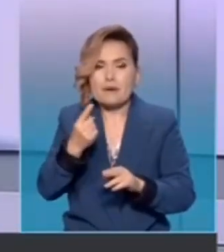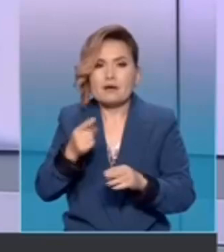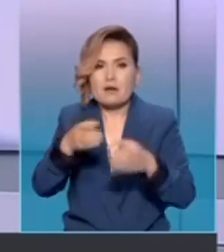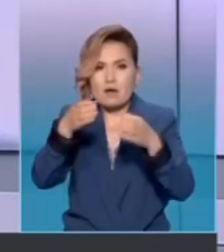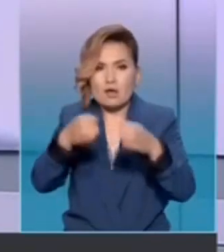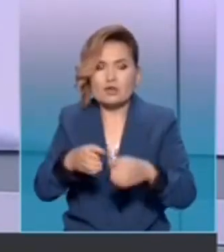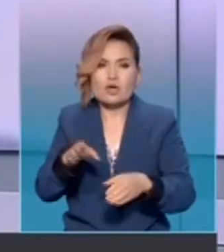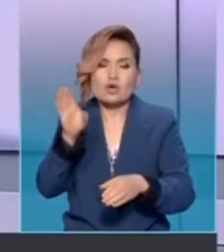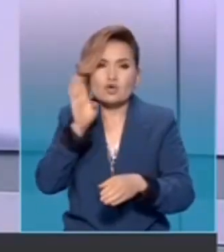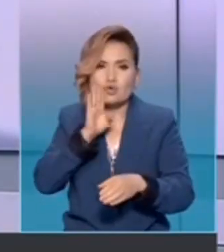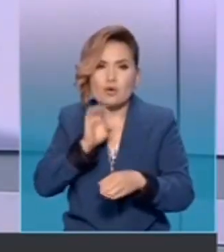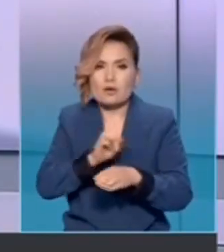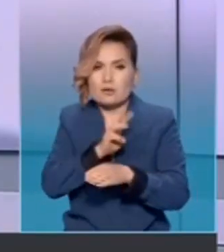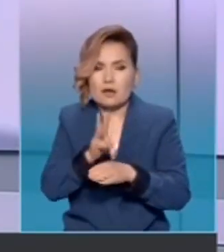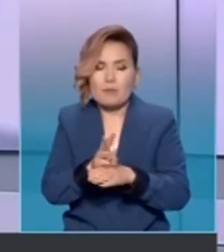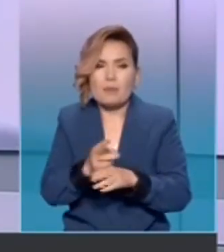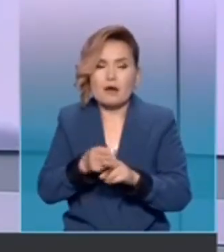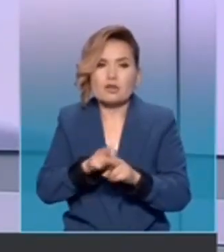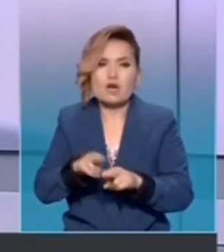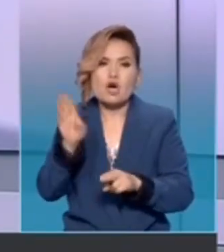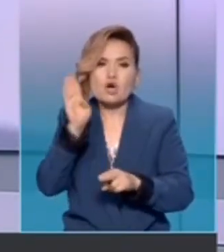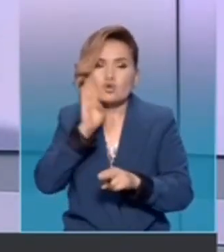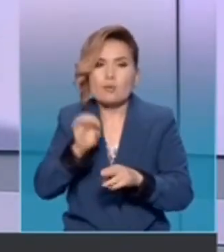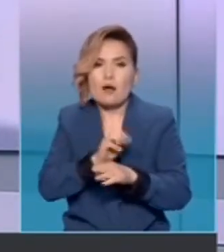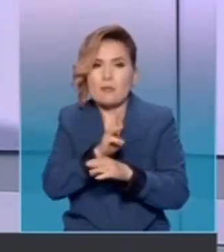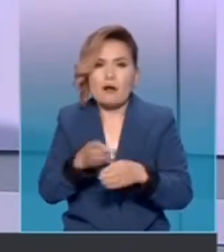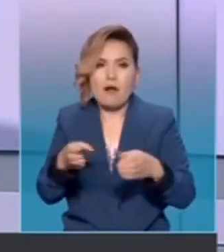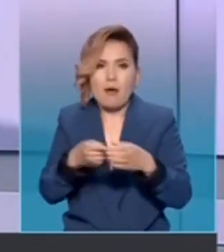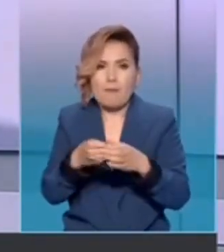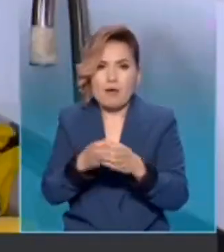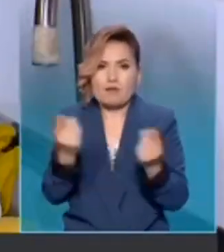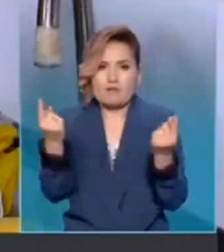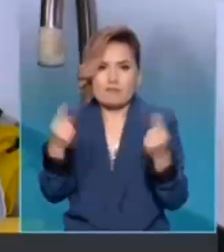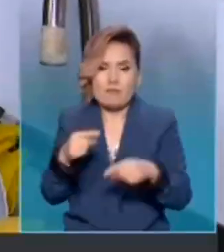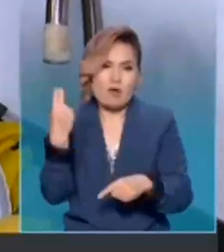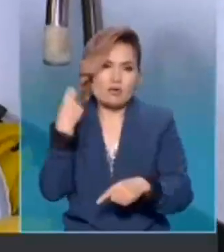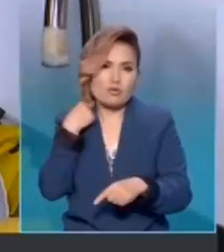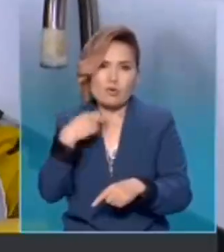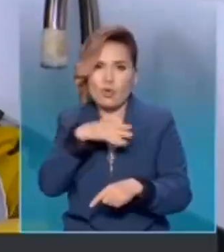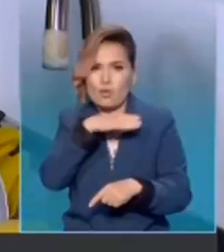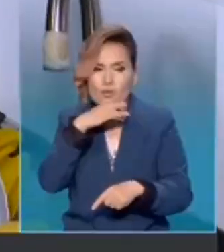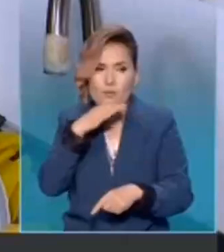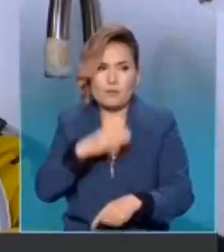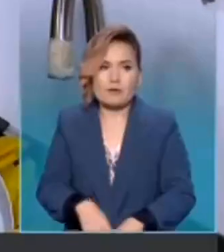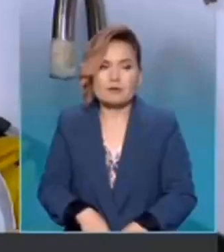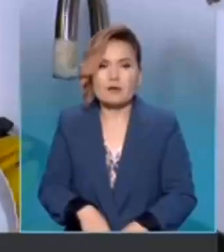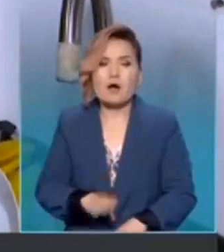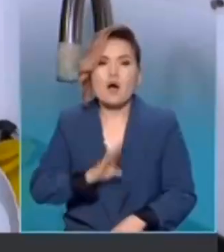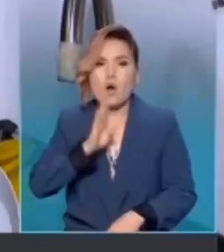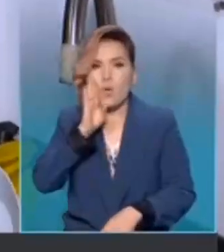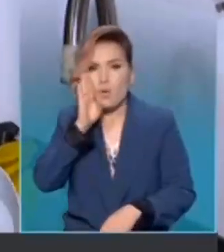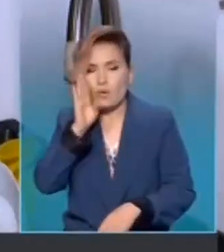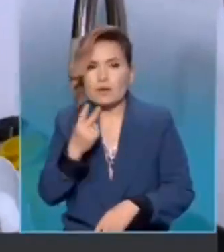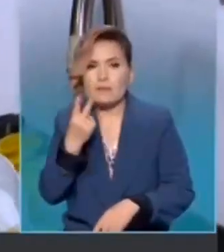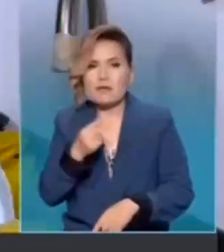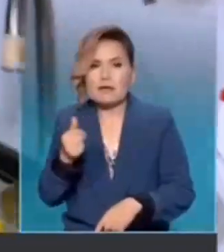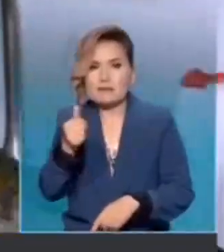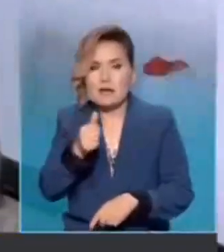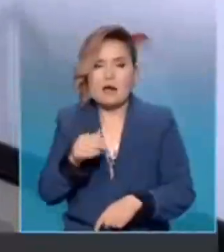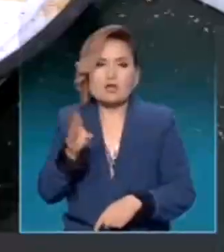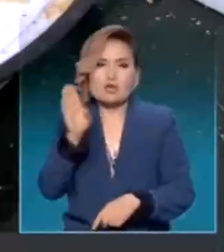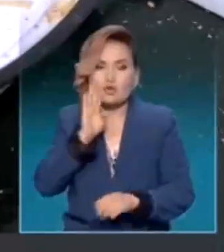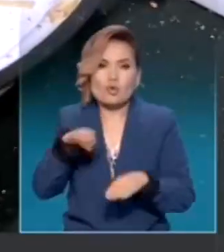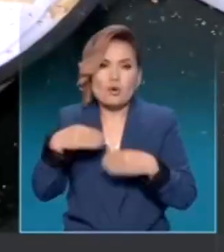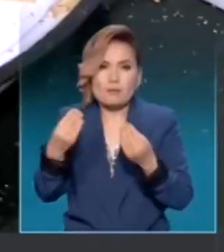жауапты компания қарызға 5-есінен батқан. Күні бойы болмайды, таңертең 2 сағат, кешке жақын 2 сағатқа береді. Бес баланың